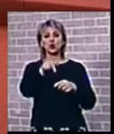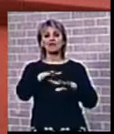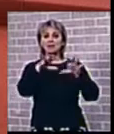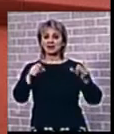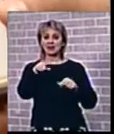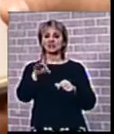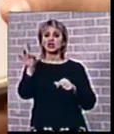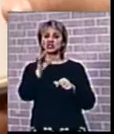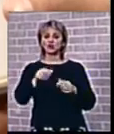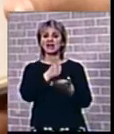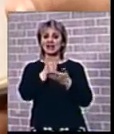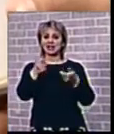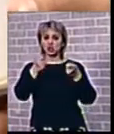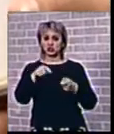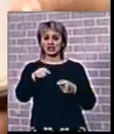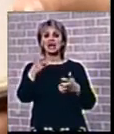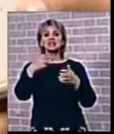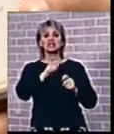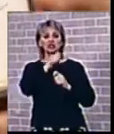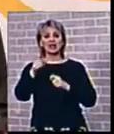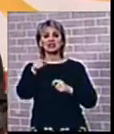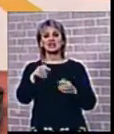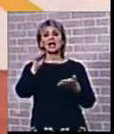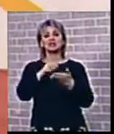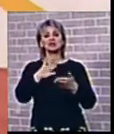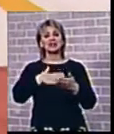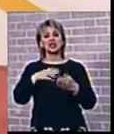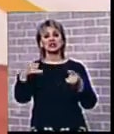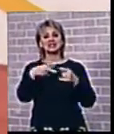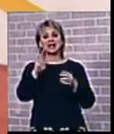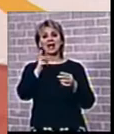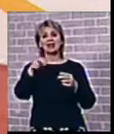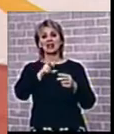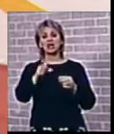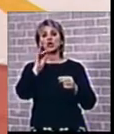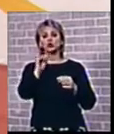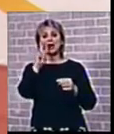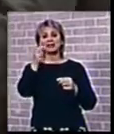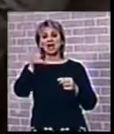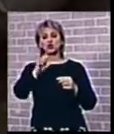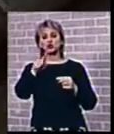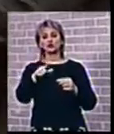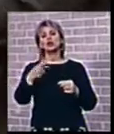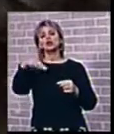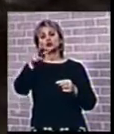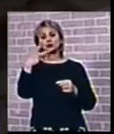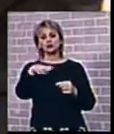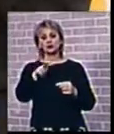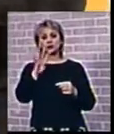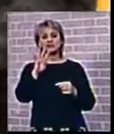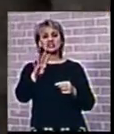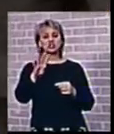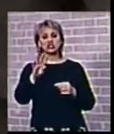ростовский градоначальник. Среди награжденных – корреспондент нашего телеканала Юлия Карасюк. Виктория Щетинина, Тагир Фатахов,